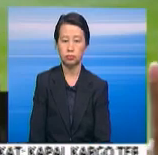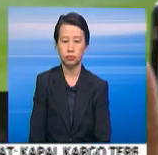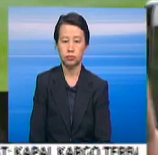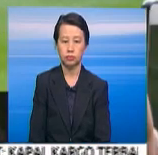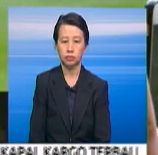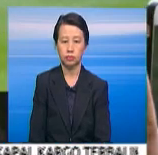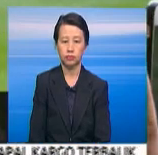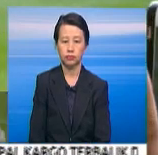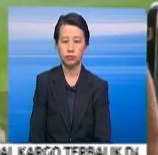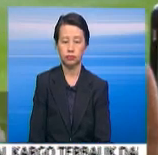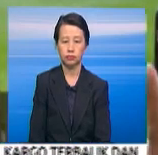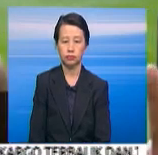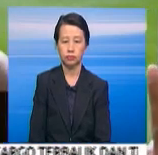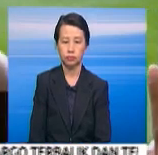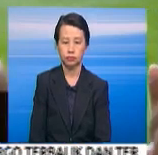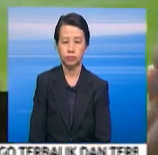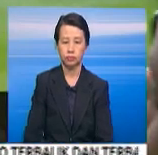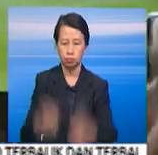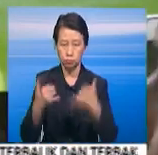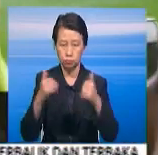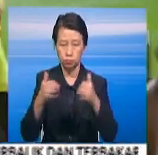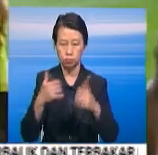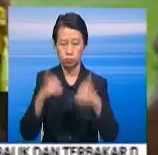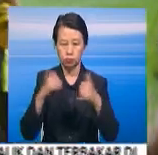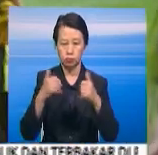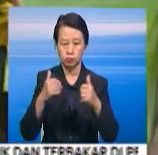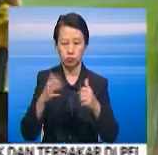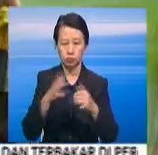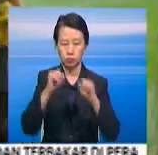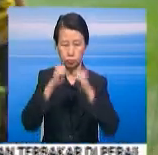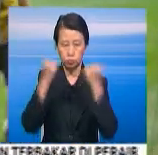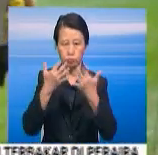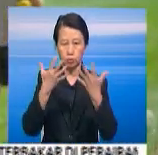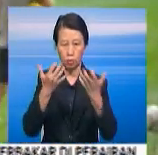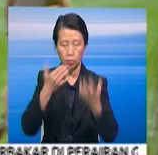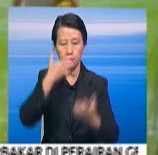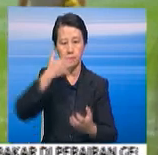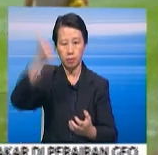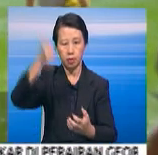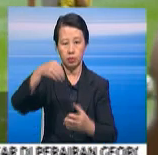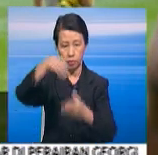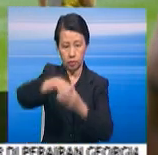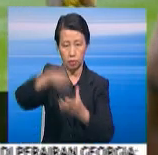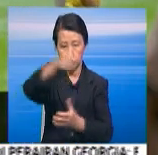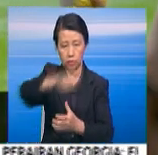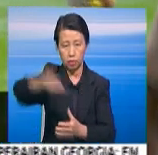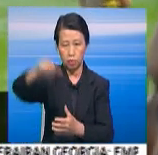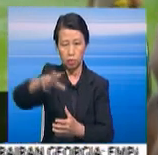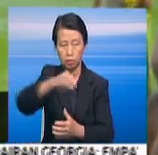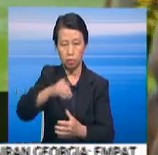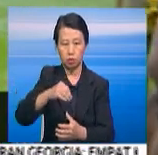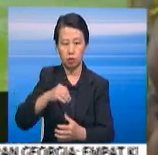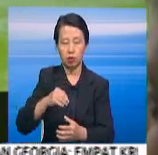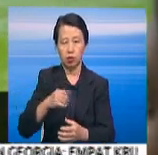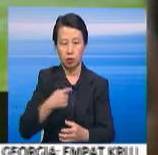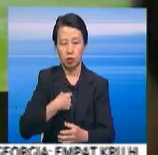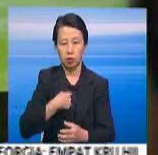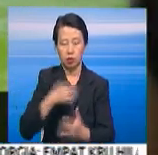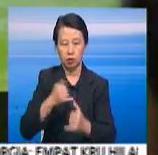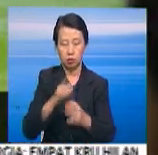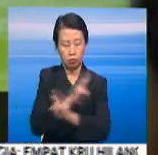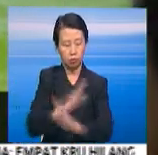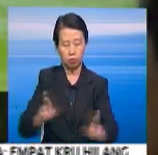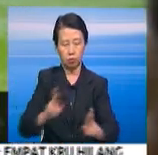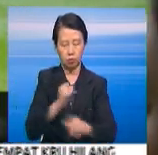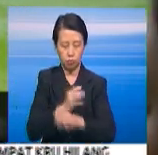They have quality players. We all know they all play in the big league, and they're considered one of the best in Asia. And they've had like quite a